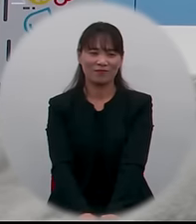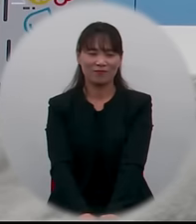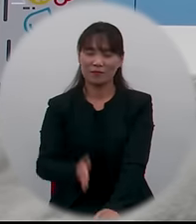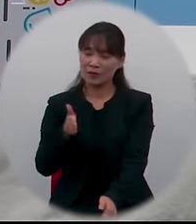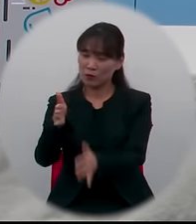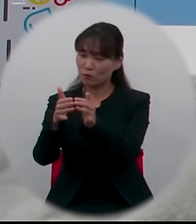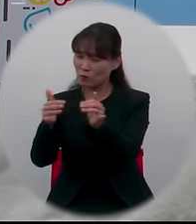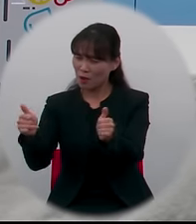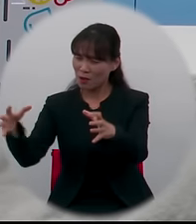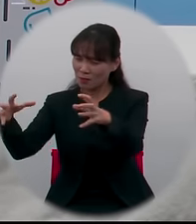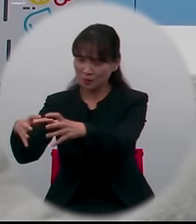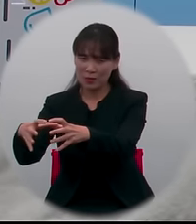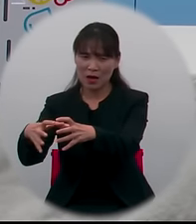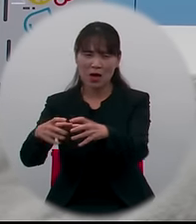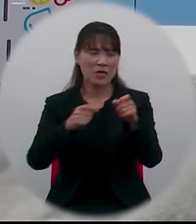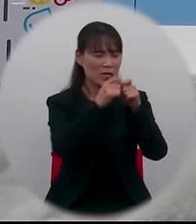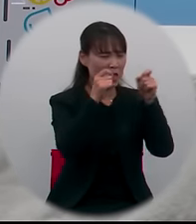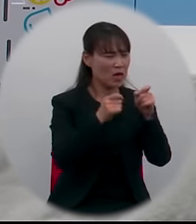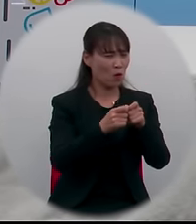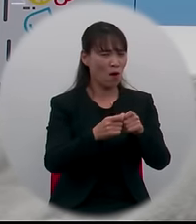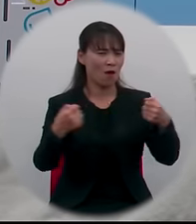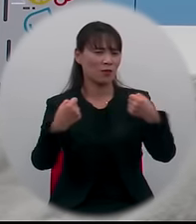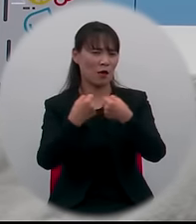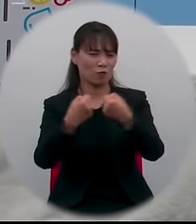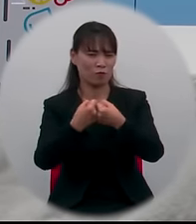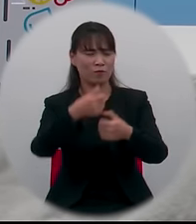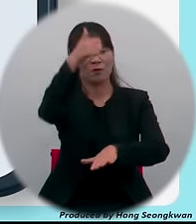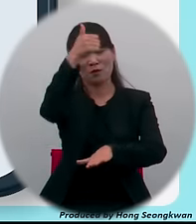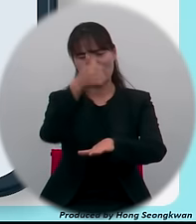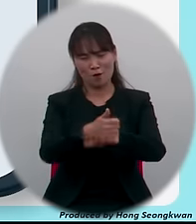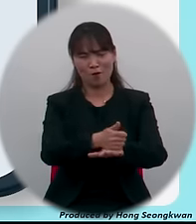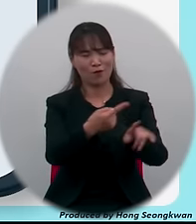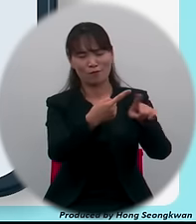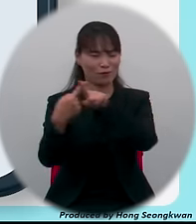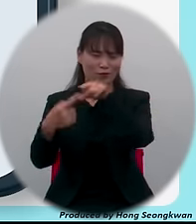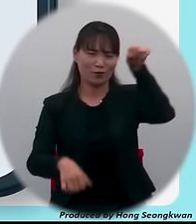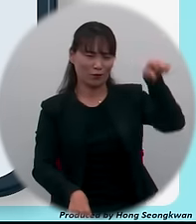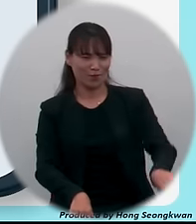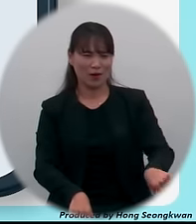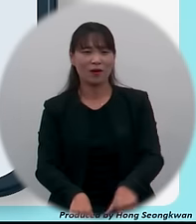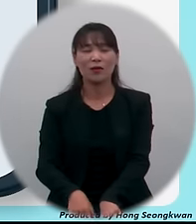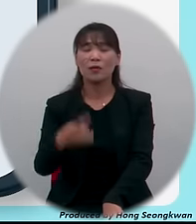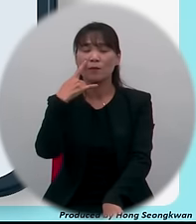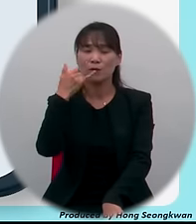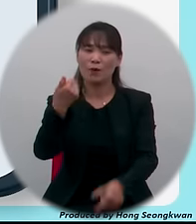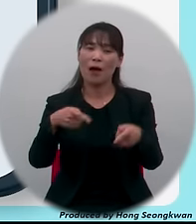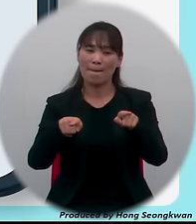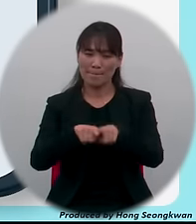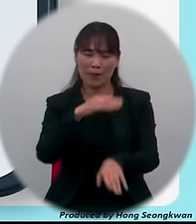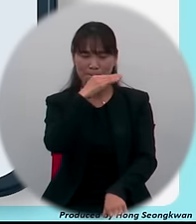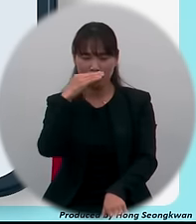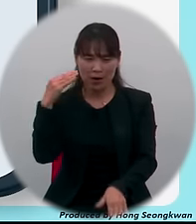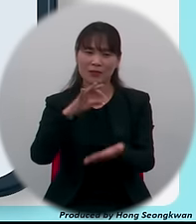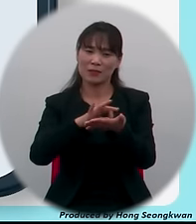사실 전문가 수백명 집단과 개인과의 싸움이에요 결과는 백전 패입니다 부모님과